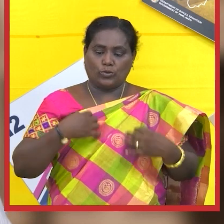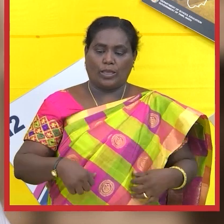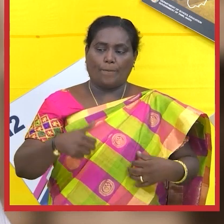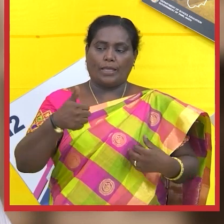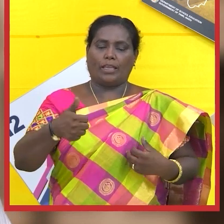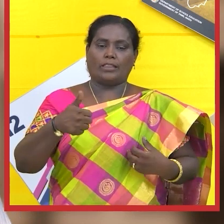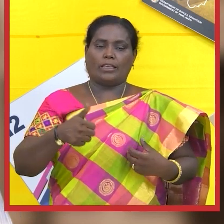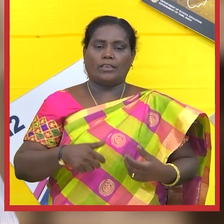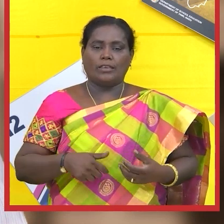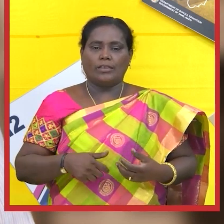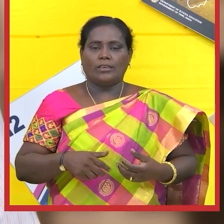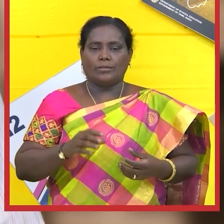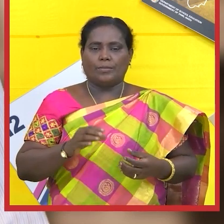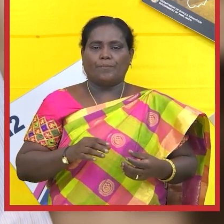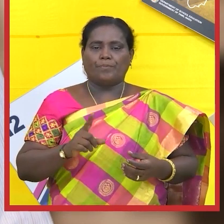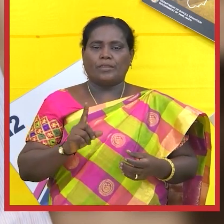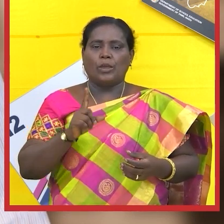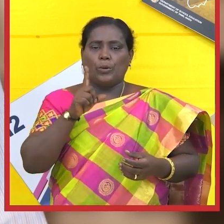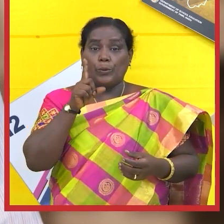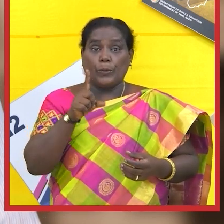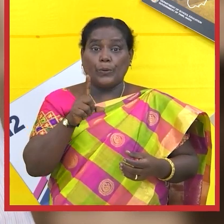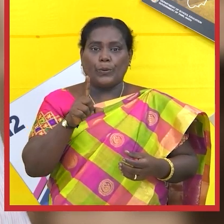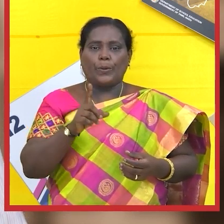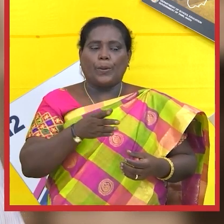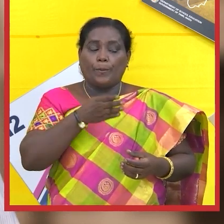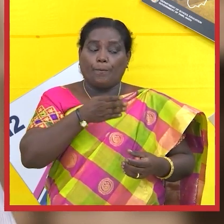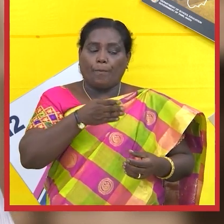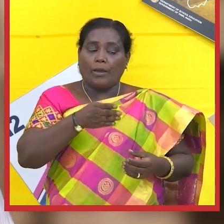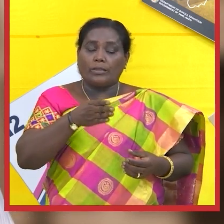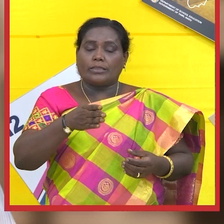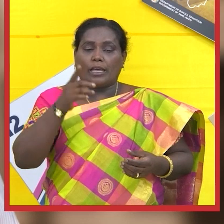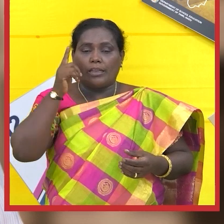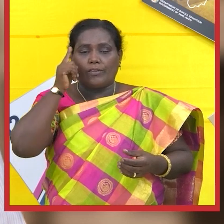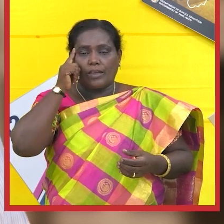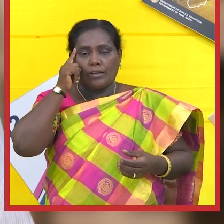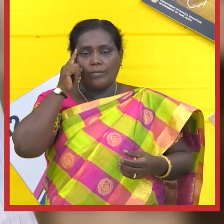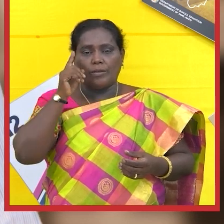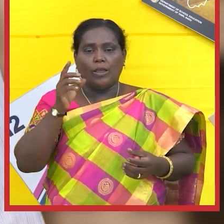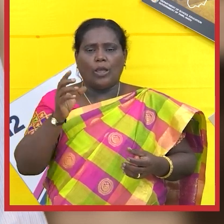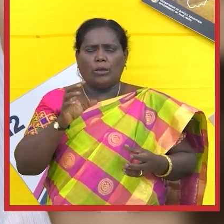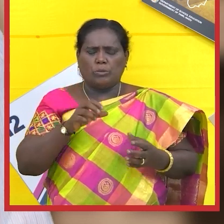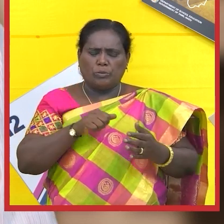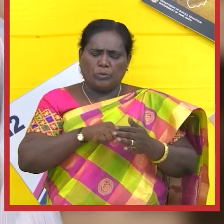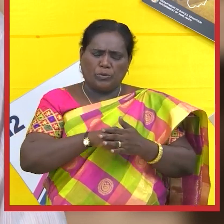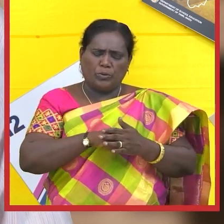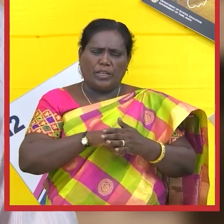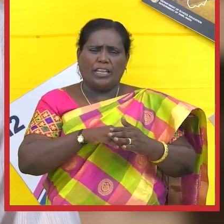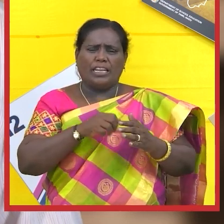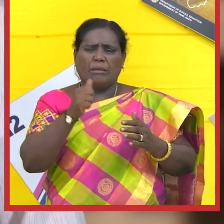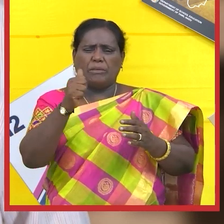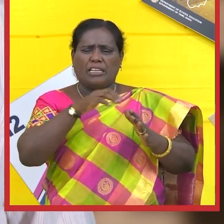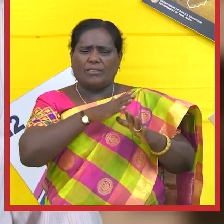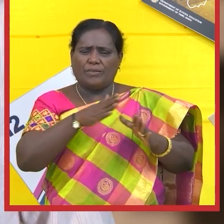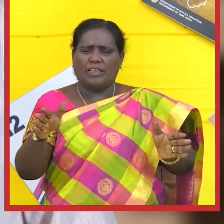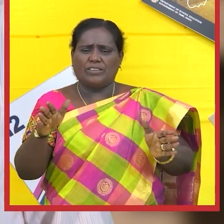என்றால், அதாவது ஒரு பகுத்தறிவை வலியுறுத்துதல், மூட நம்பிக்கைகளை நீக்குதல்,